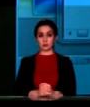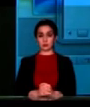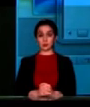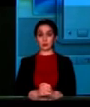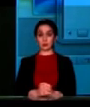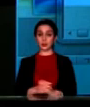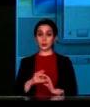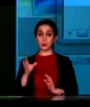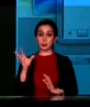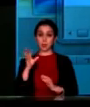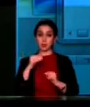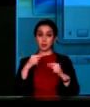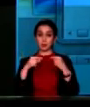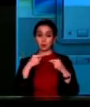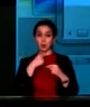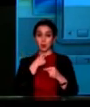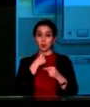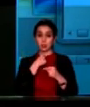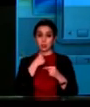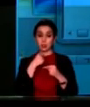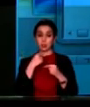Demak, barcha futbolchilarga ovozlarni